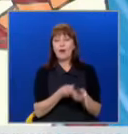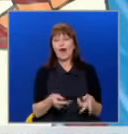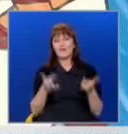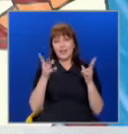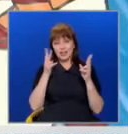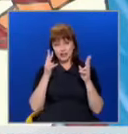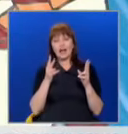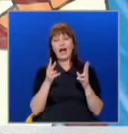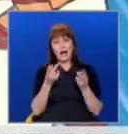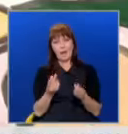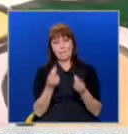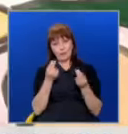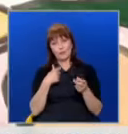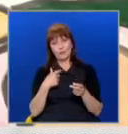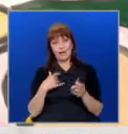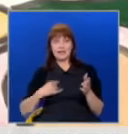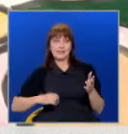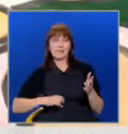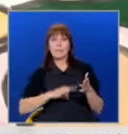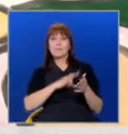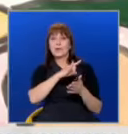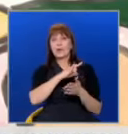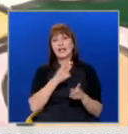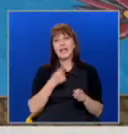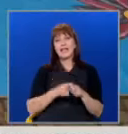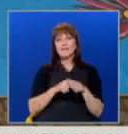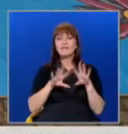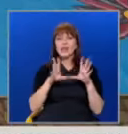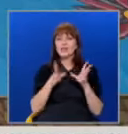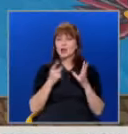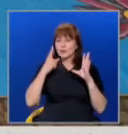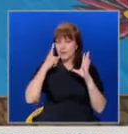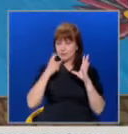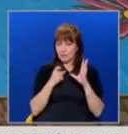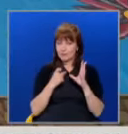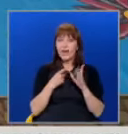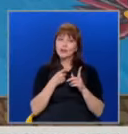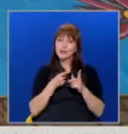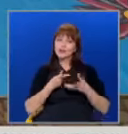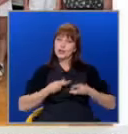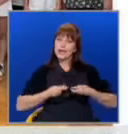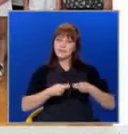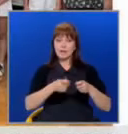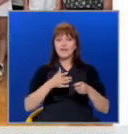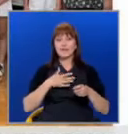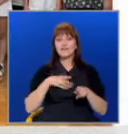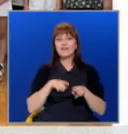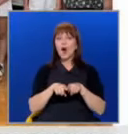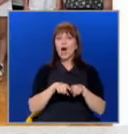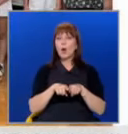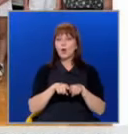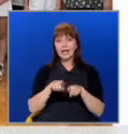Младите художници и президентът си направиха и обща снимка за спомен. Румен Радев каза, че ще я изпрати и на своя колега